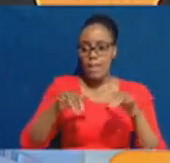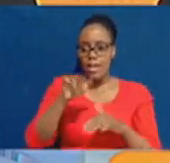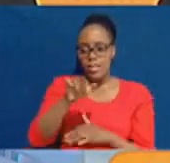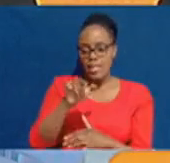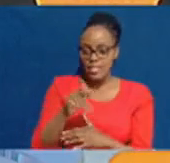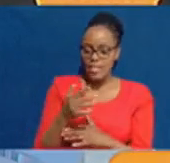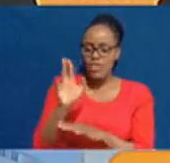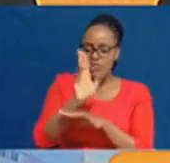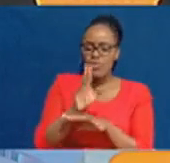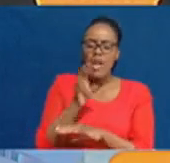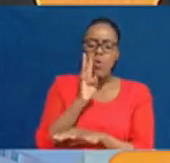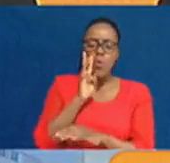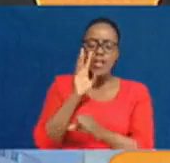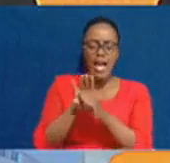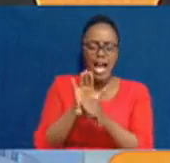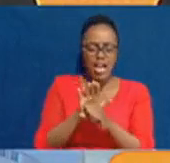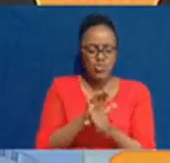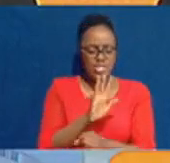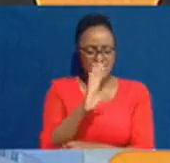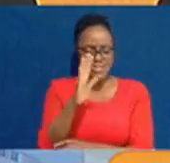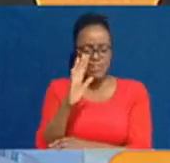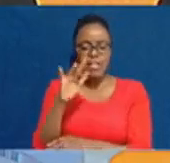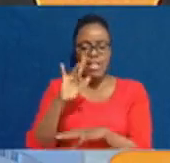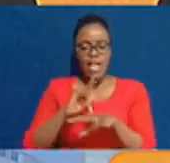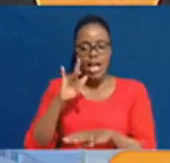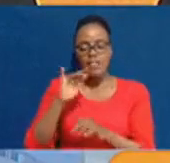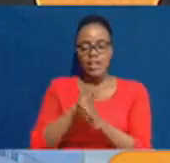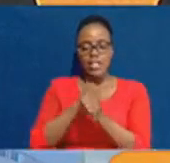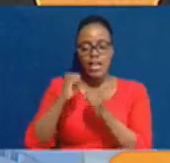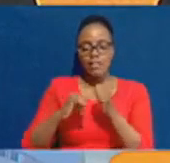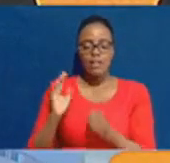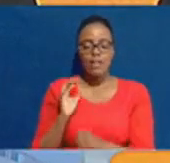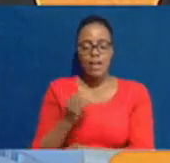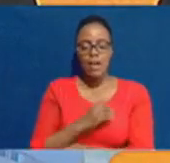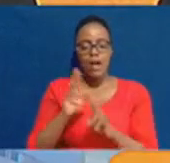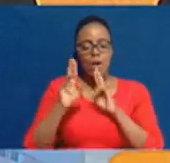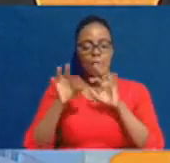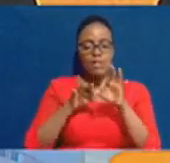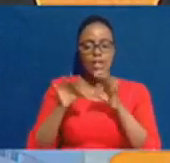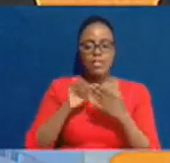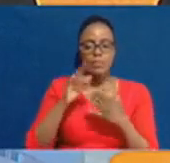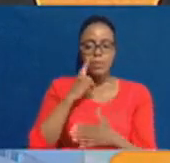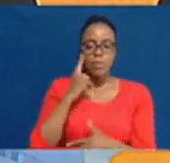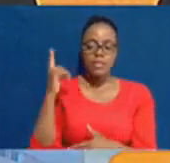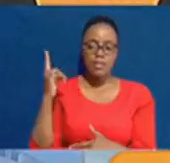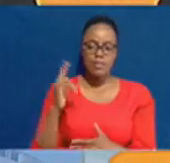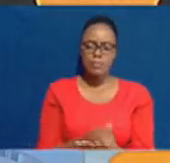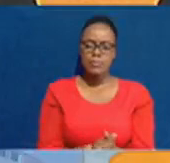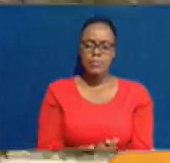hutumia maji mengi, hivyo basi kuathiri mazao. Mwanahabari wetu Francis Mtalaki anatupasha mengi.